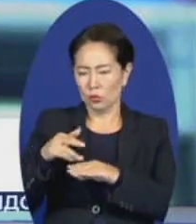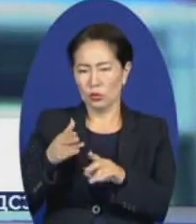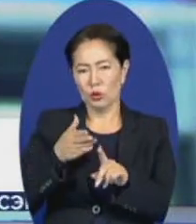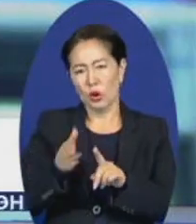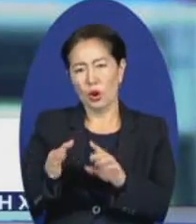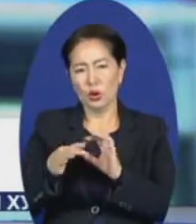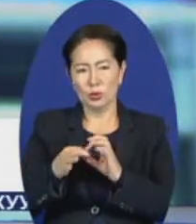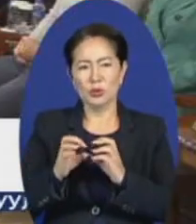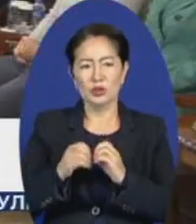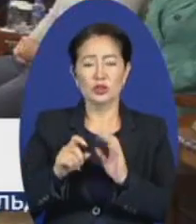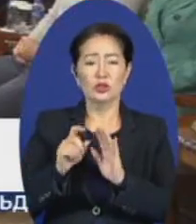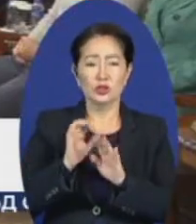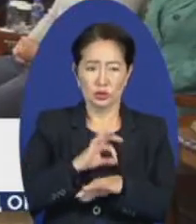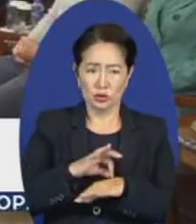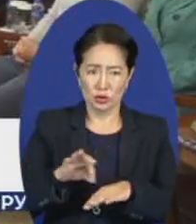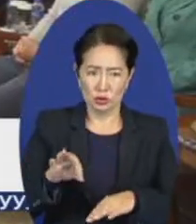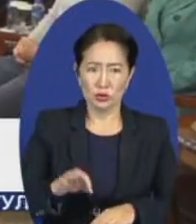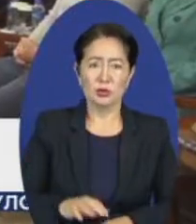дамнан хэрэгжих юм.